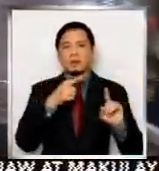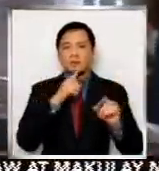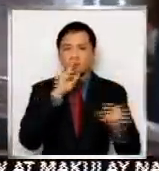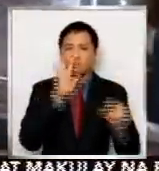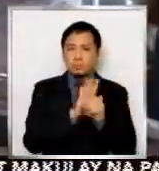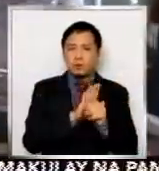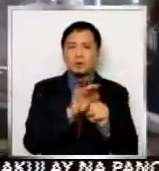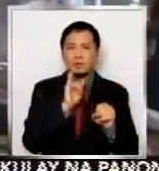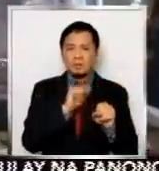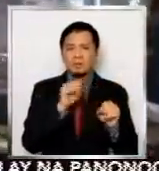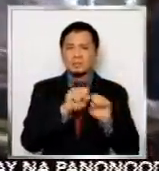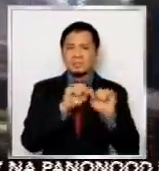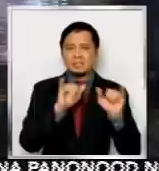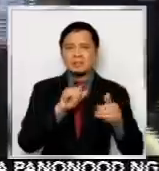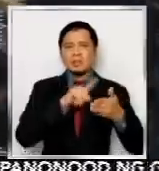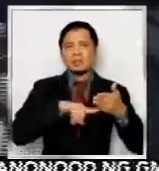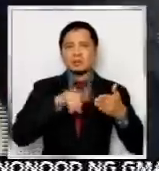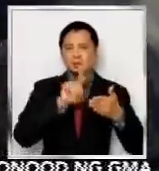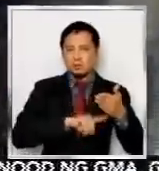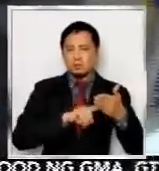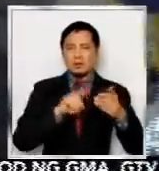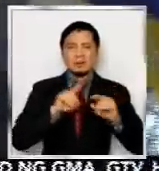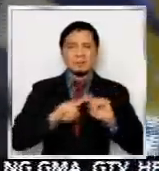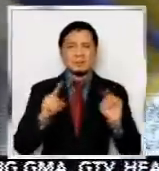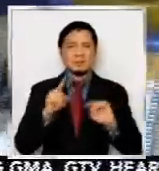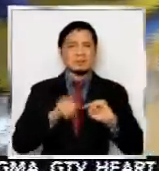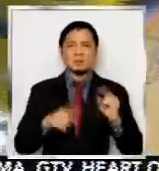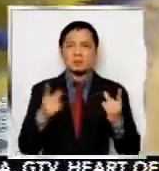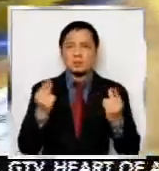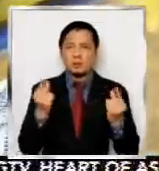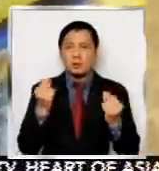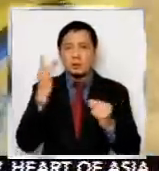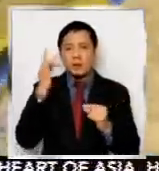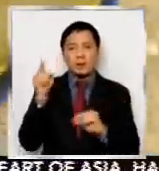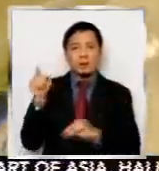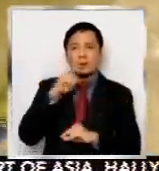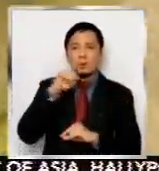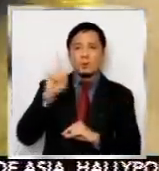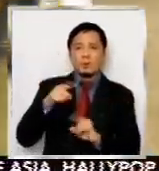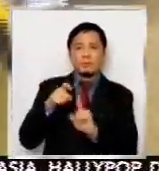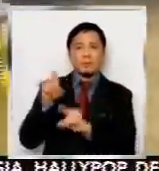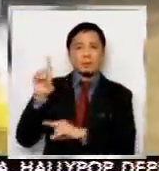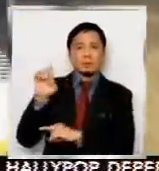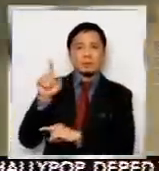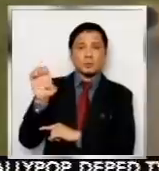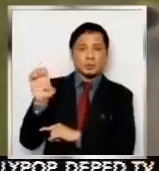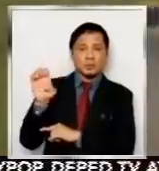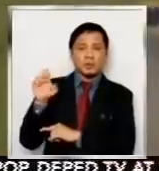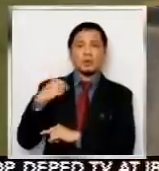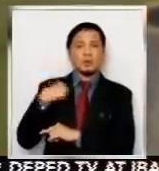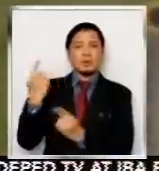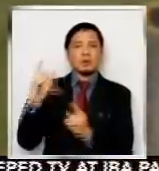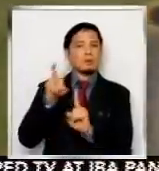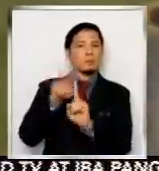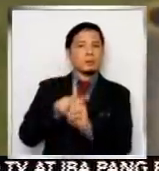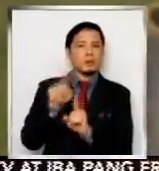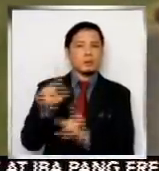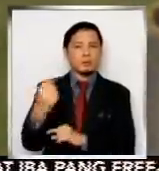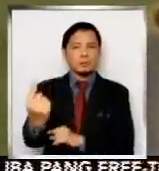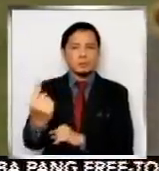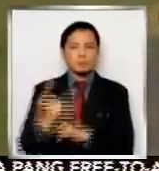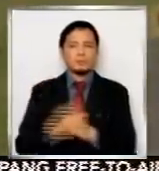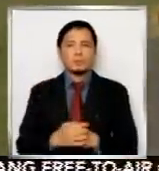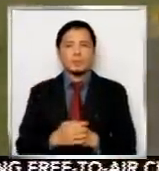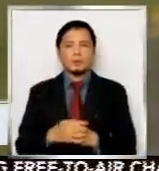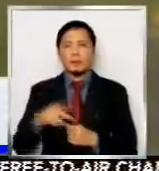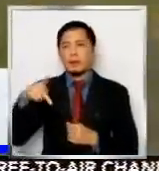po siguro maano because the order came from DOLE. We are an implementing agency of that order. Bukod sa PAL, apektado